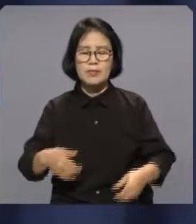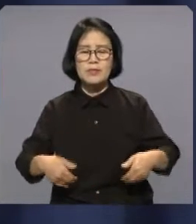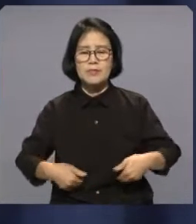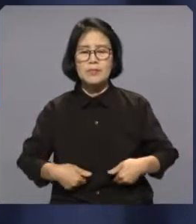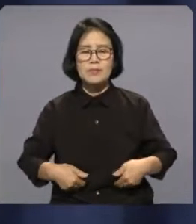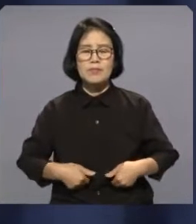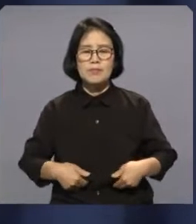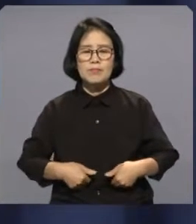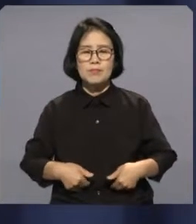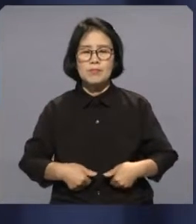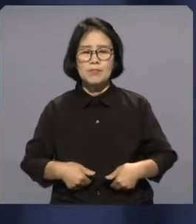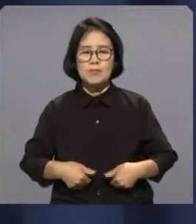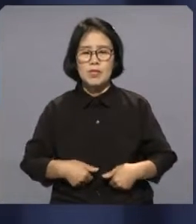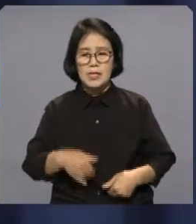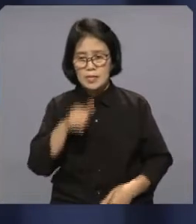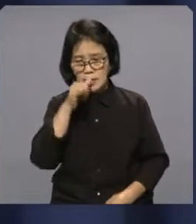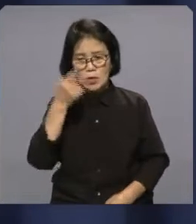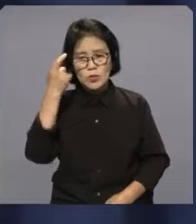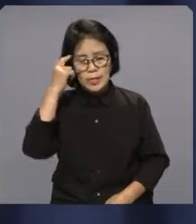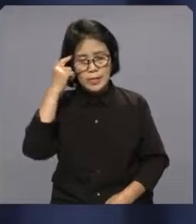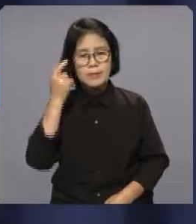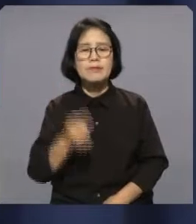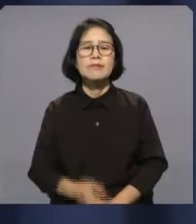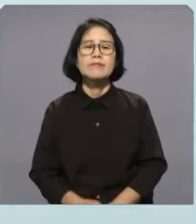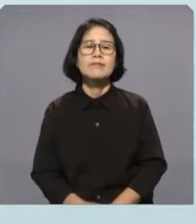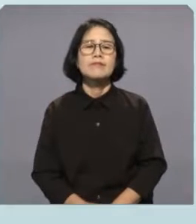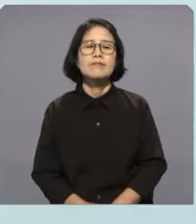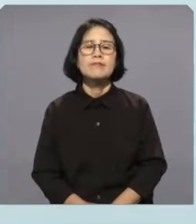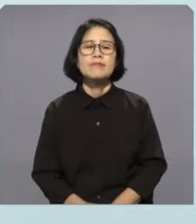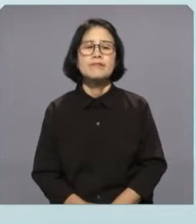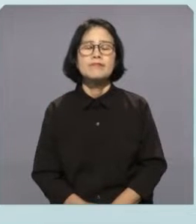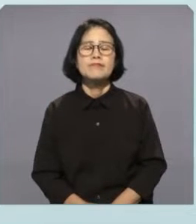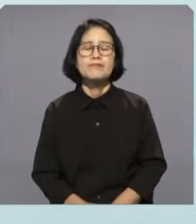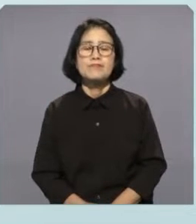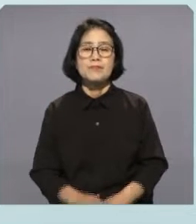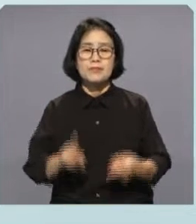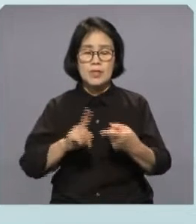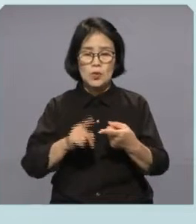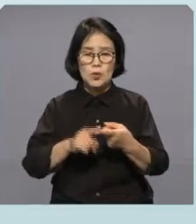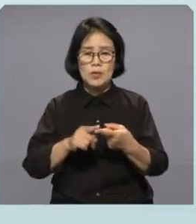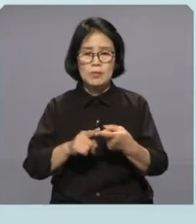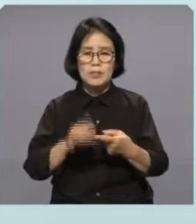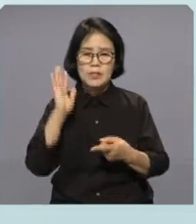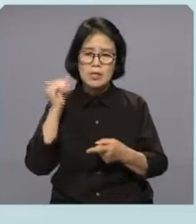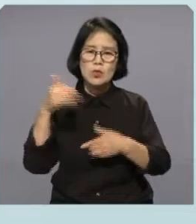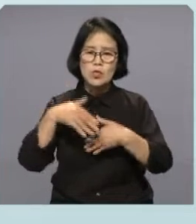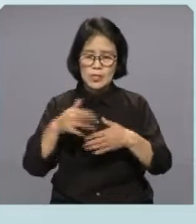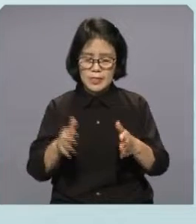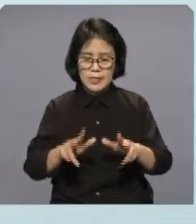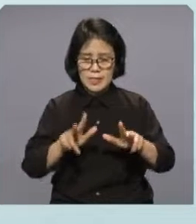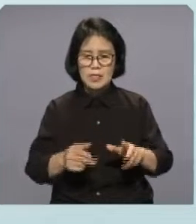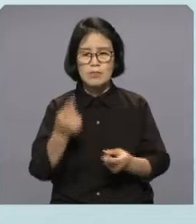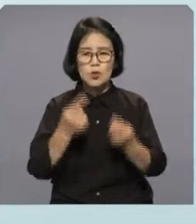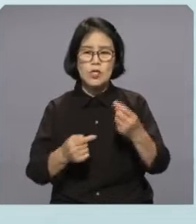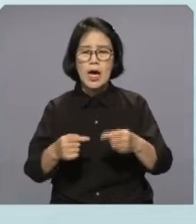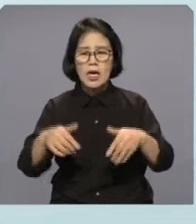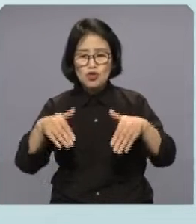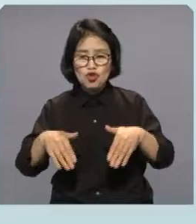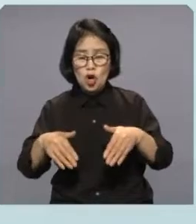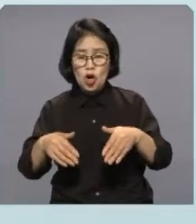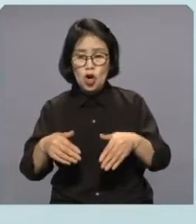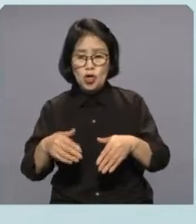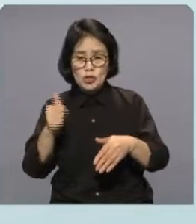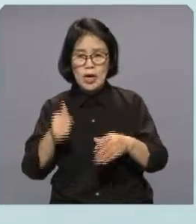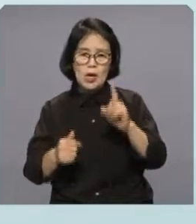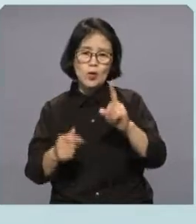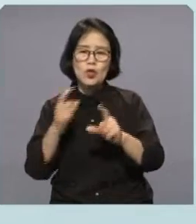있는 그런 필요가 있다 생각을 해서. 이대로라면 대통령실은 현재보다 수석실이 한 곳 더